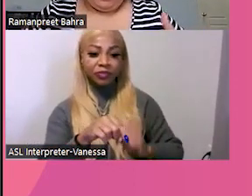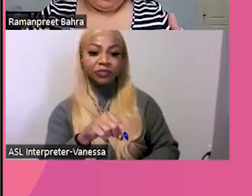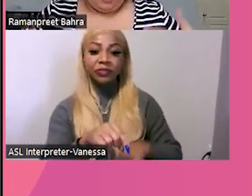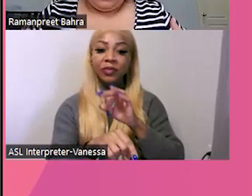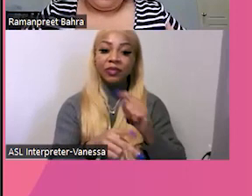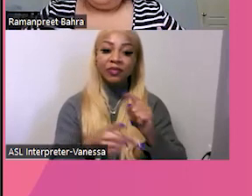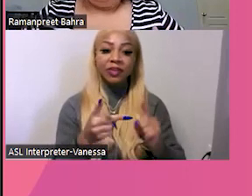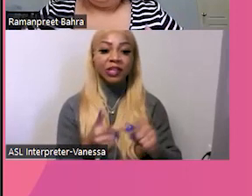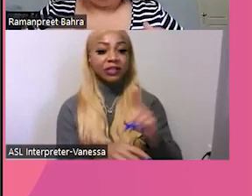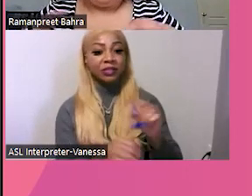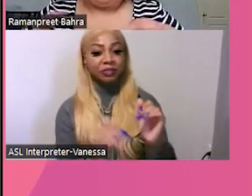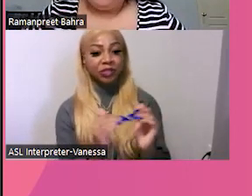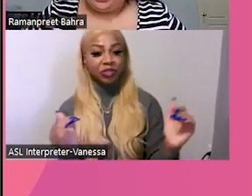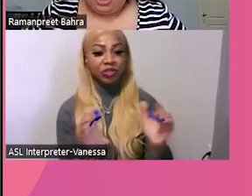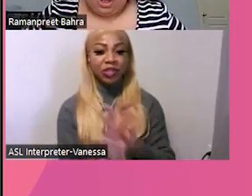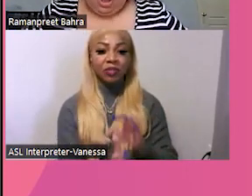Alors,